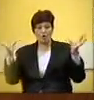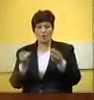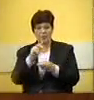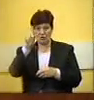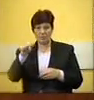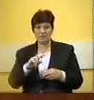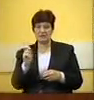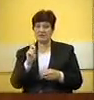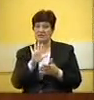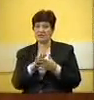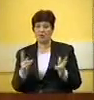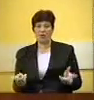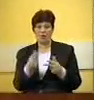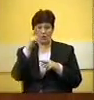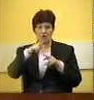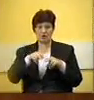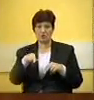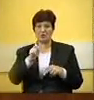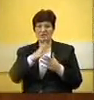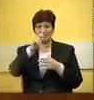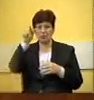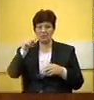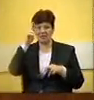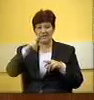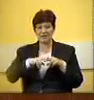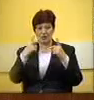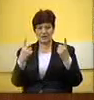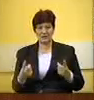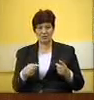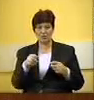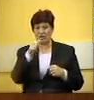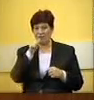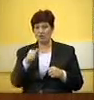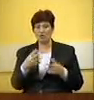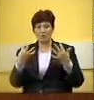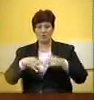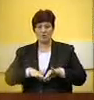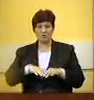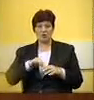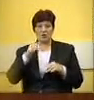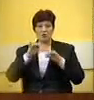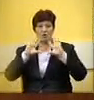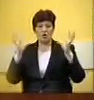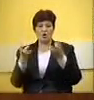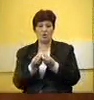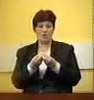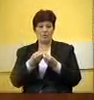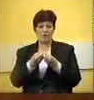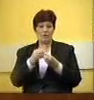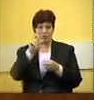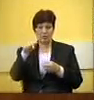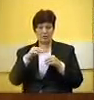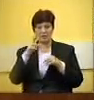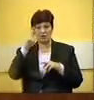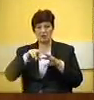kompleksno pitanje i neće se tek tako rešiti. Nije to samo pitanje rešavanja statusa tih vodoprivrednih preduzeća, nego jedno kompleksno pitanje